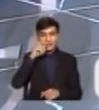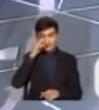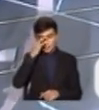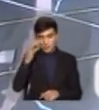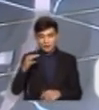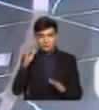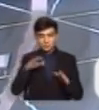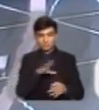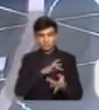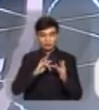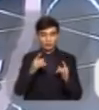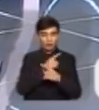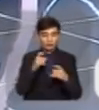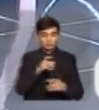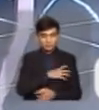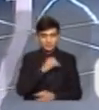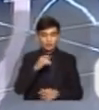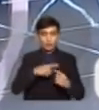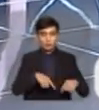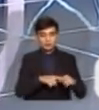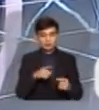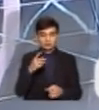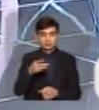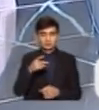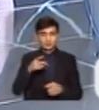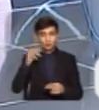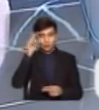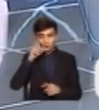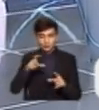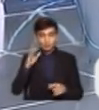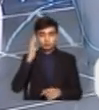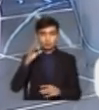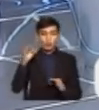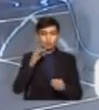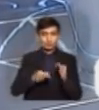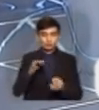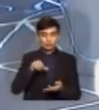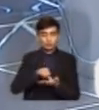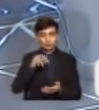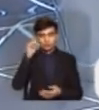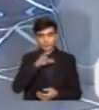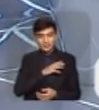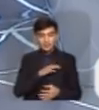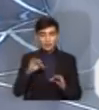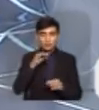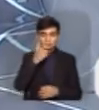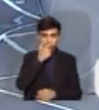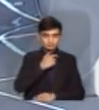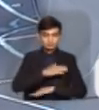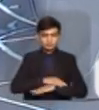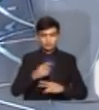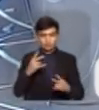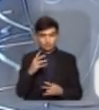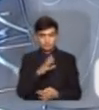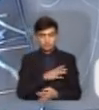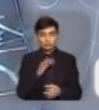сеть. Такое решение приняла комиссия. Педагоги посчитали, что будущие судьи не соблюдали общепринятые